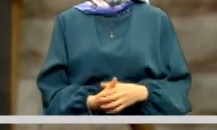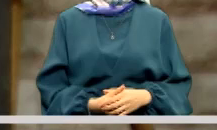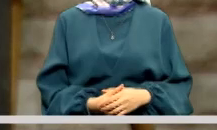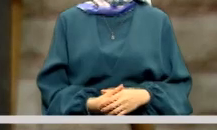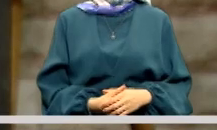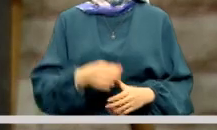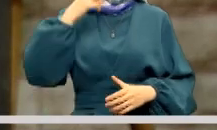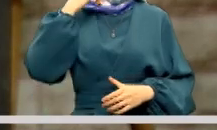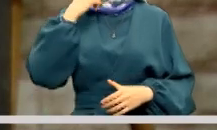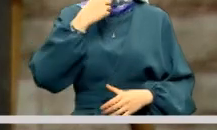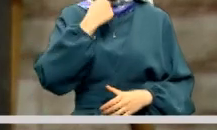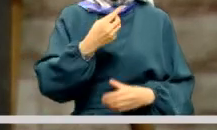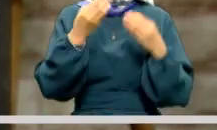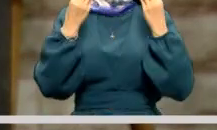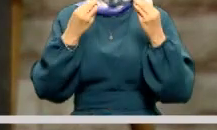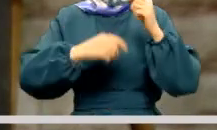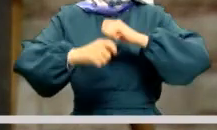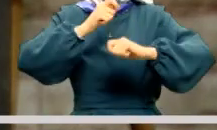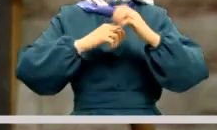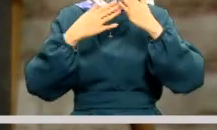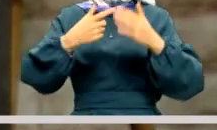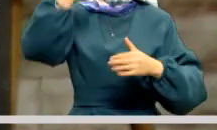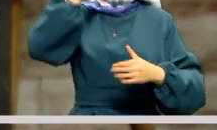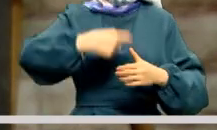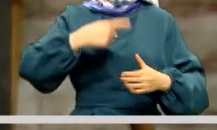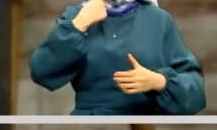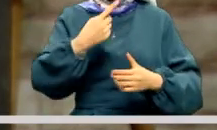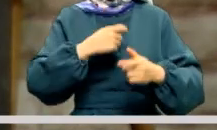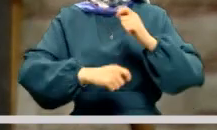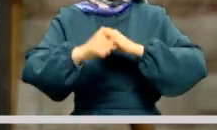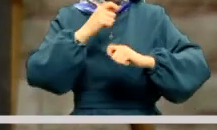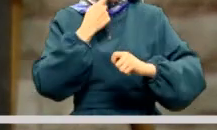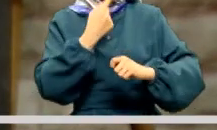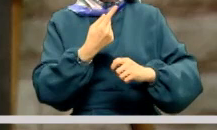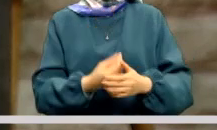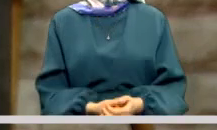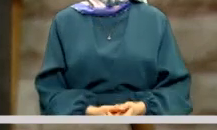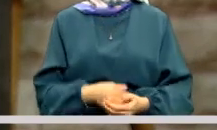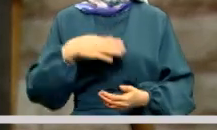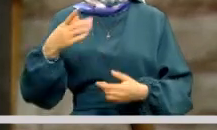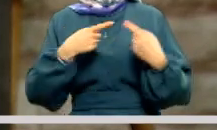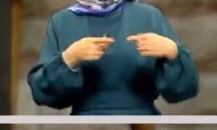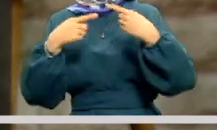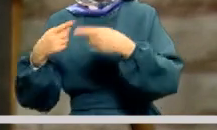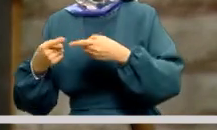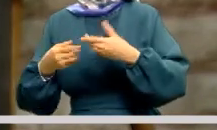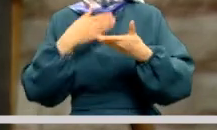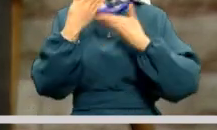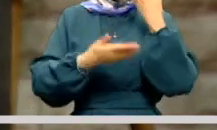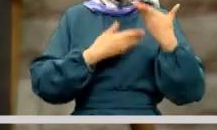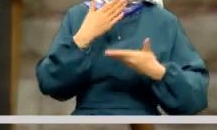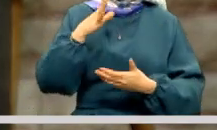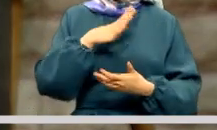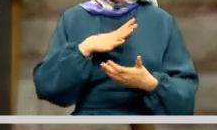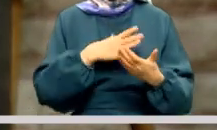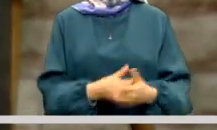dediğimiz şey güzel hareketler ya da tavırlar demektir zaten bunu kelamcılar farklı felsefeciler farklı yorumlamış olabilirler yani birçok